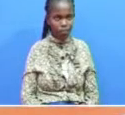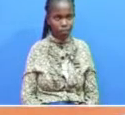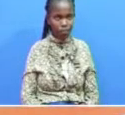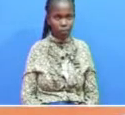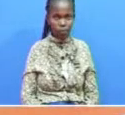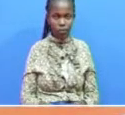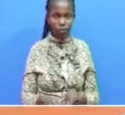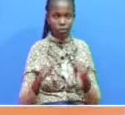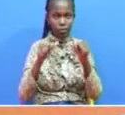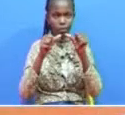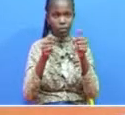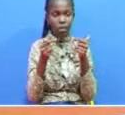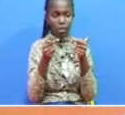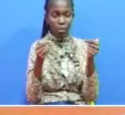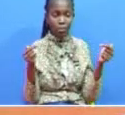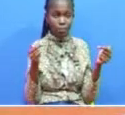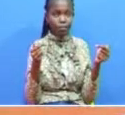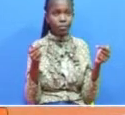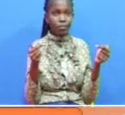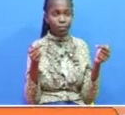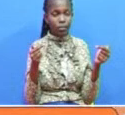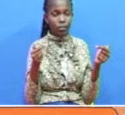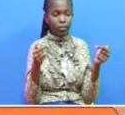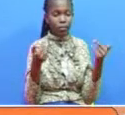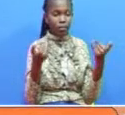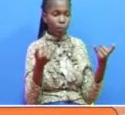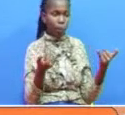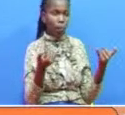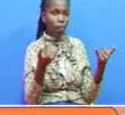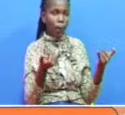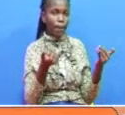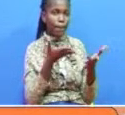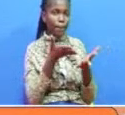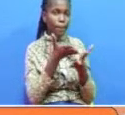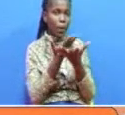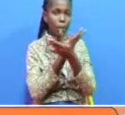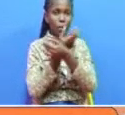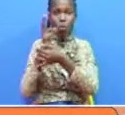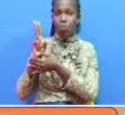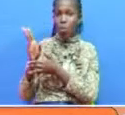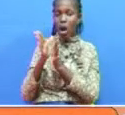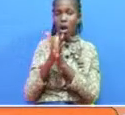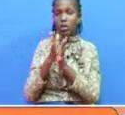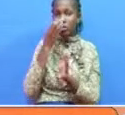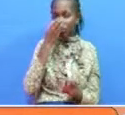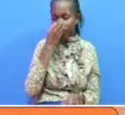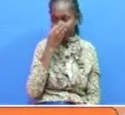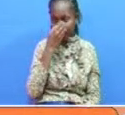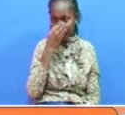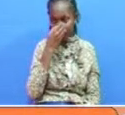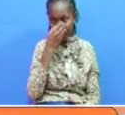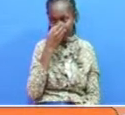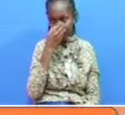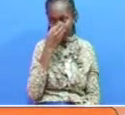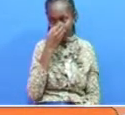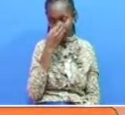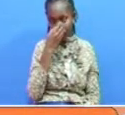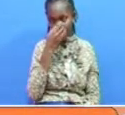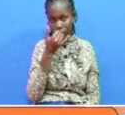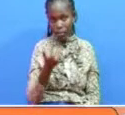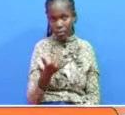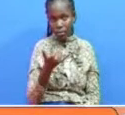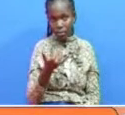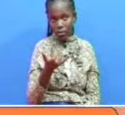Tende ni kanamwe kanisio wa ndeto ulawende na ukusi wakati wa Musumbiru Kinyata na munini wake Dr. William Ruto. Na wende